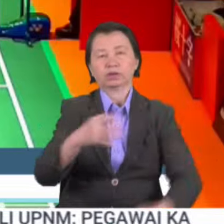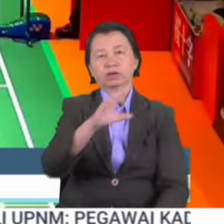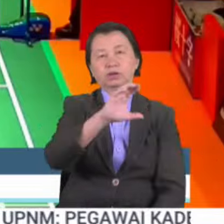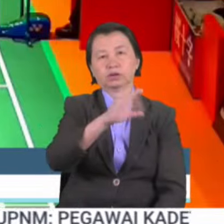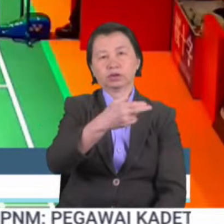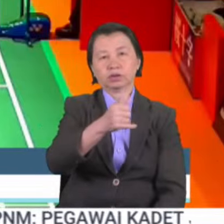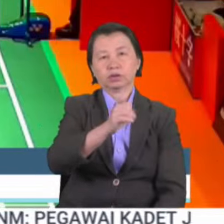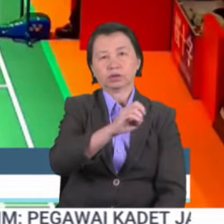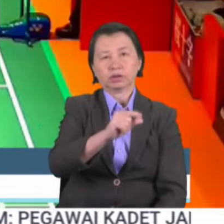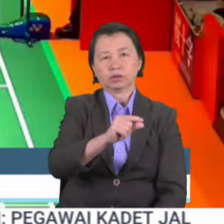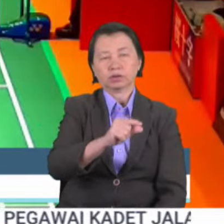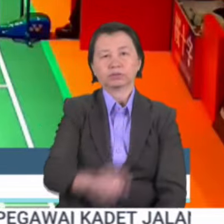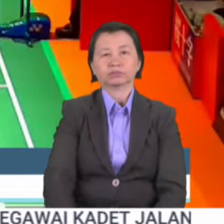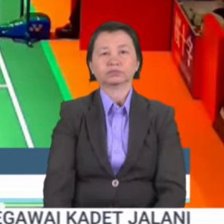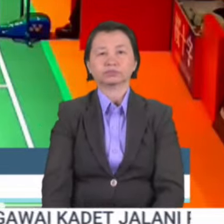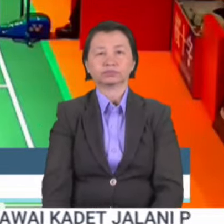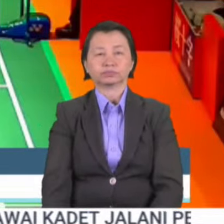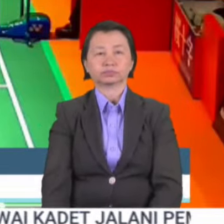Cheh Chi Lin.